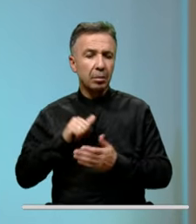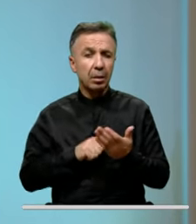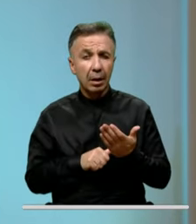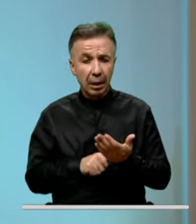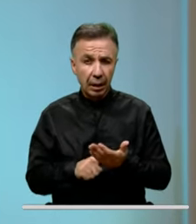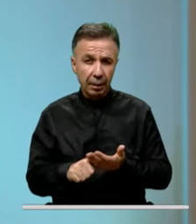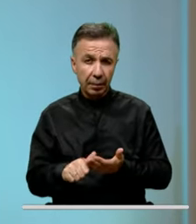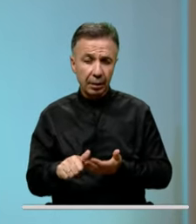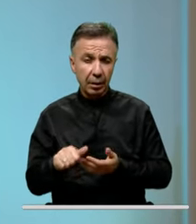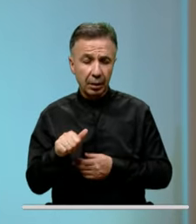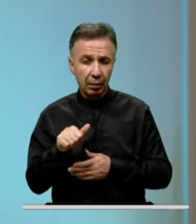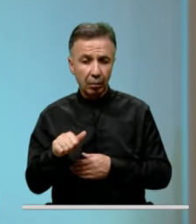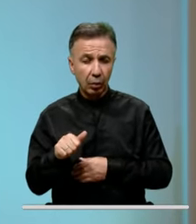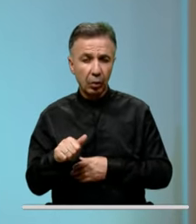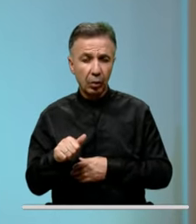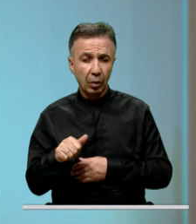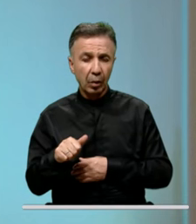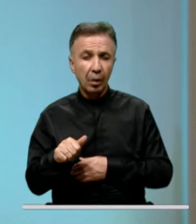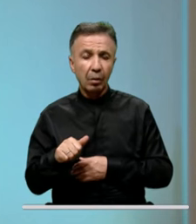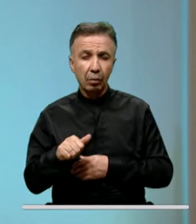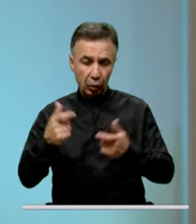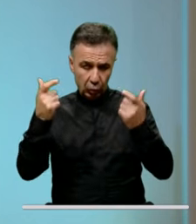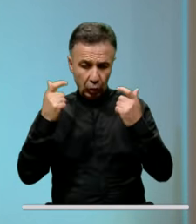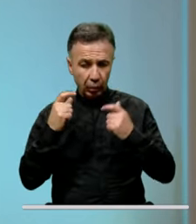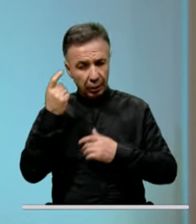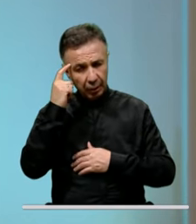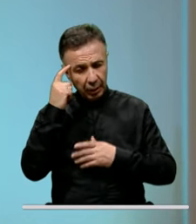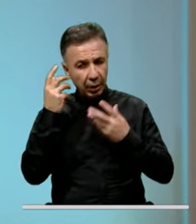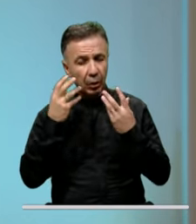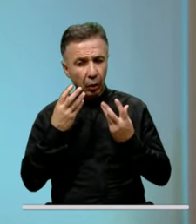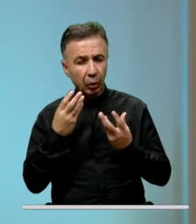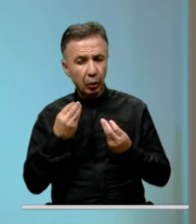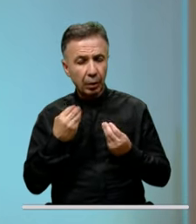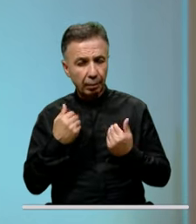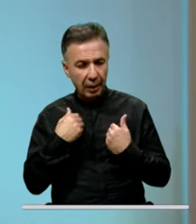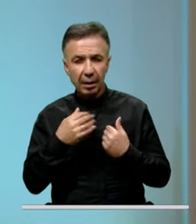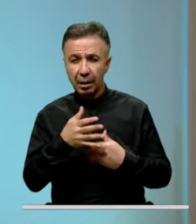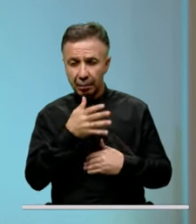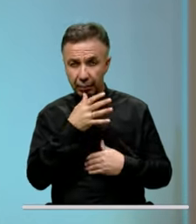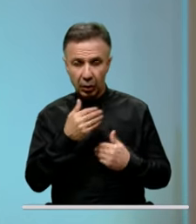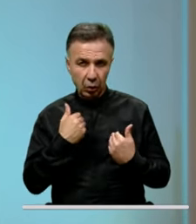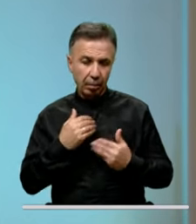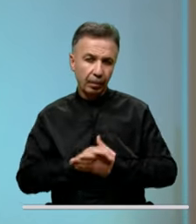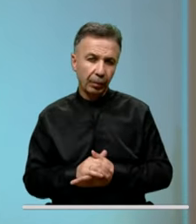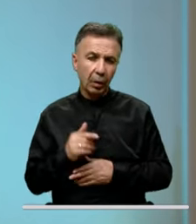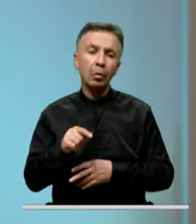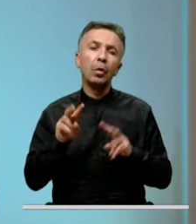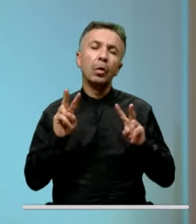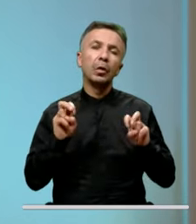hepsinin bu vebalin bilincinde olduklarını ben biliyorum. Bu